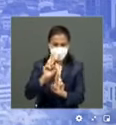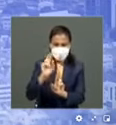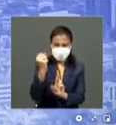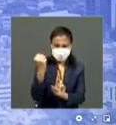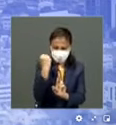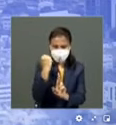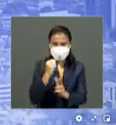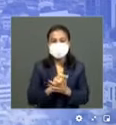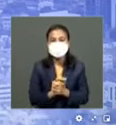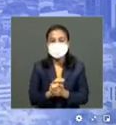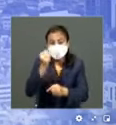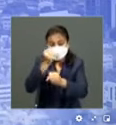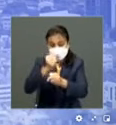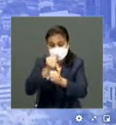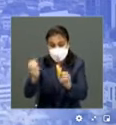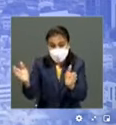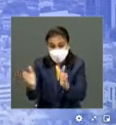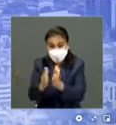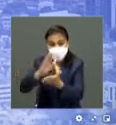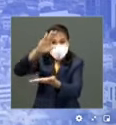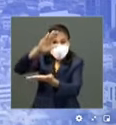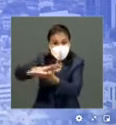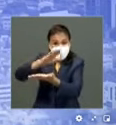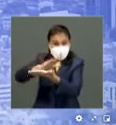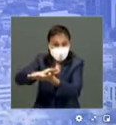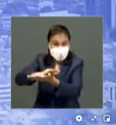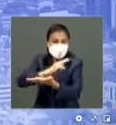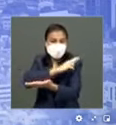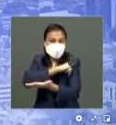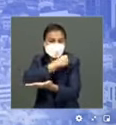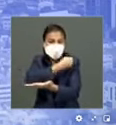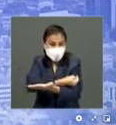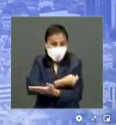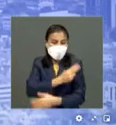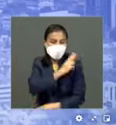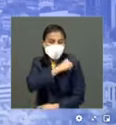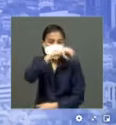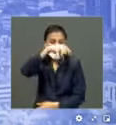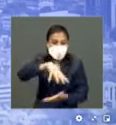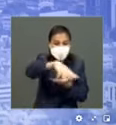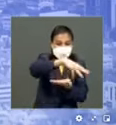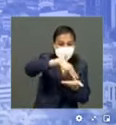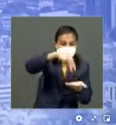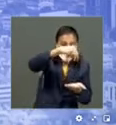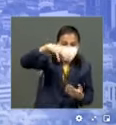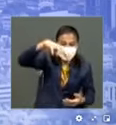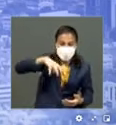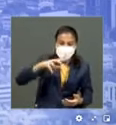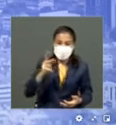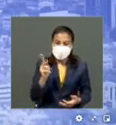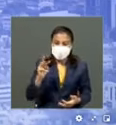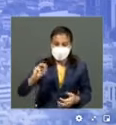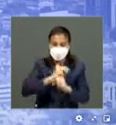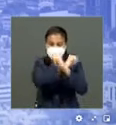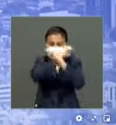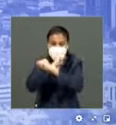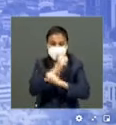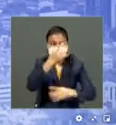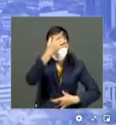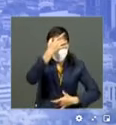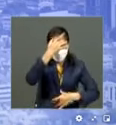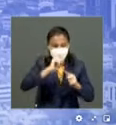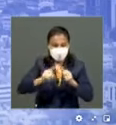และร่วมทำงานกับโรงเรียนแพทย์โรงพยาบาลมหาวิทยาลัยกรมควบคุมโรคทุกหน่วยงานที่เกี่ยวข้องก็ว่